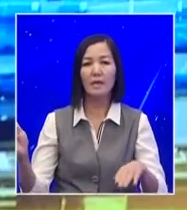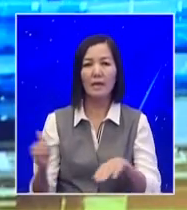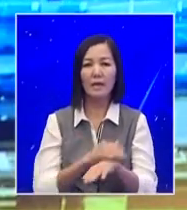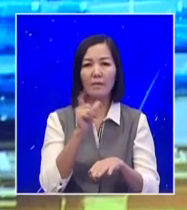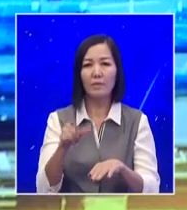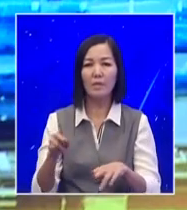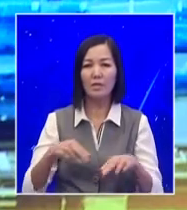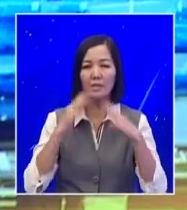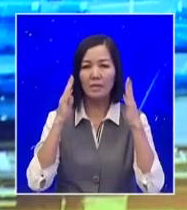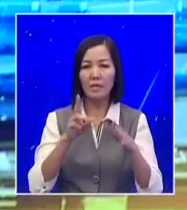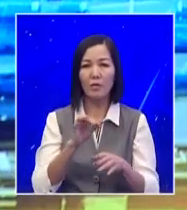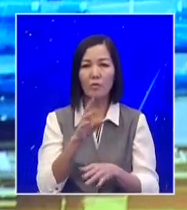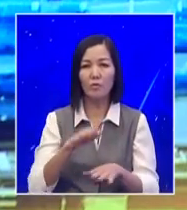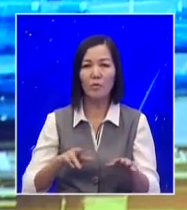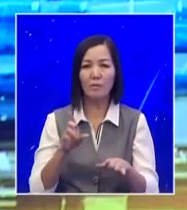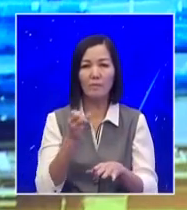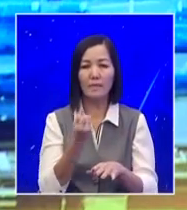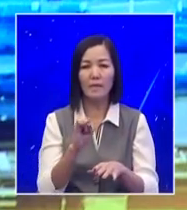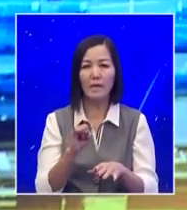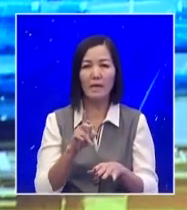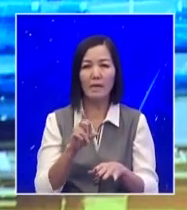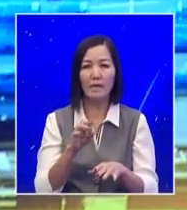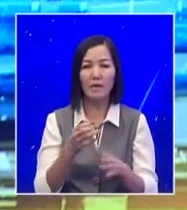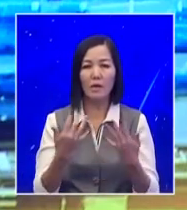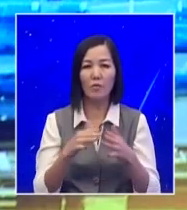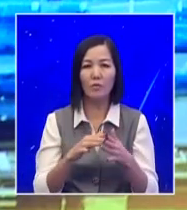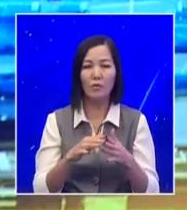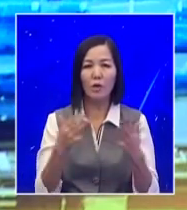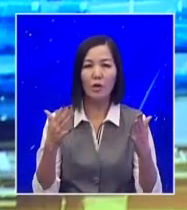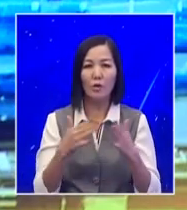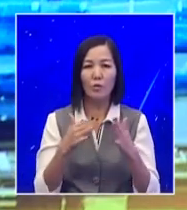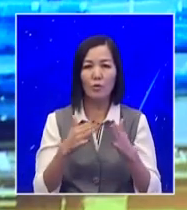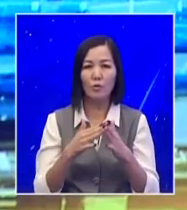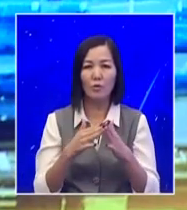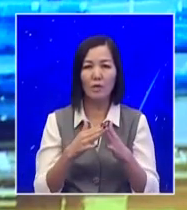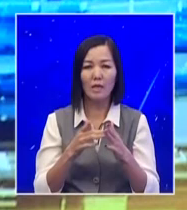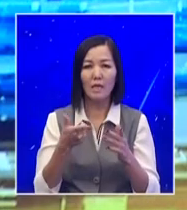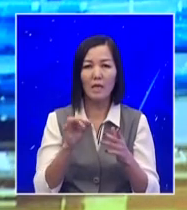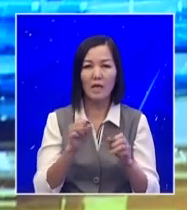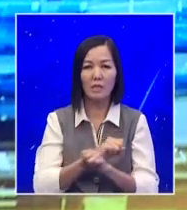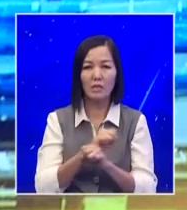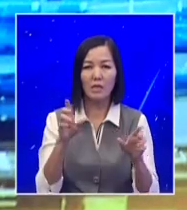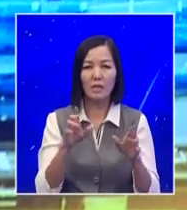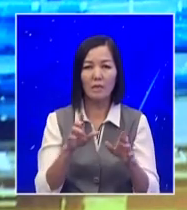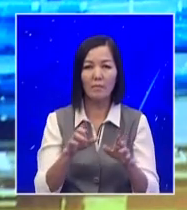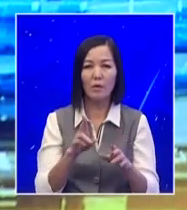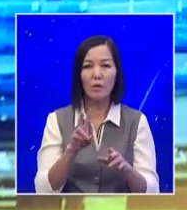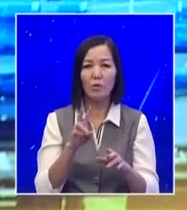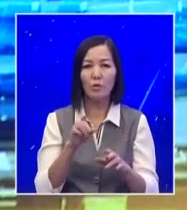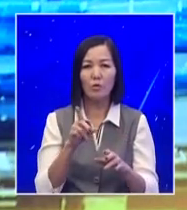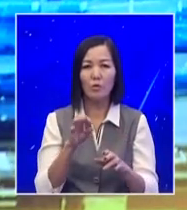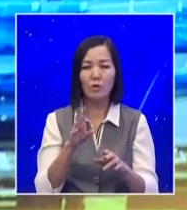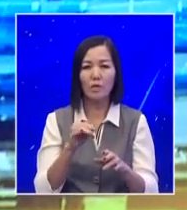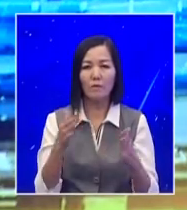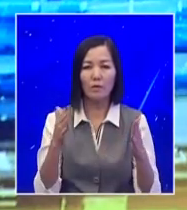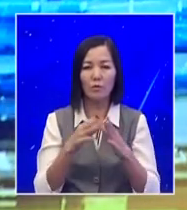Қайырымды жандар назарына, Көксу ауданы Бесқайнар ауылында бүтін бір отбасы үйсіз қалды. Оқыстан газ жарылып, салдарынан Нұрғожановтар әулетінің